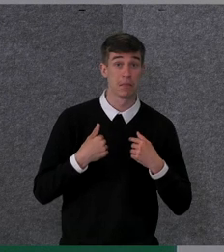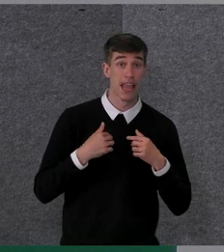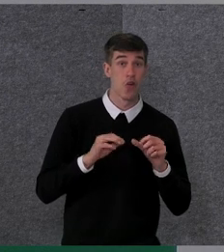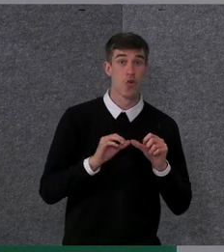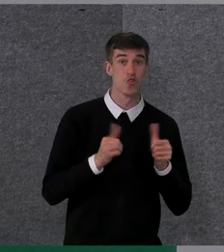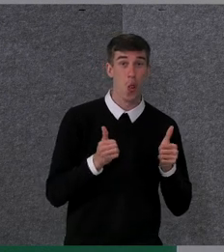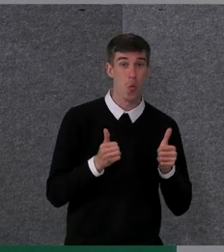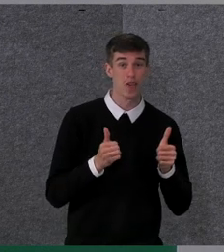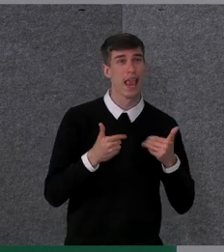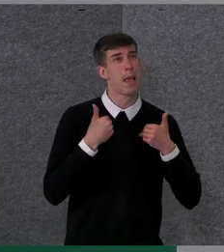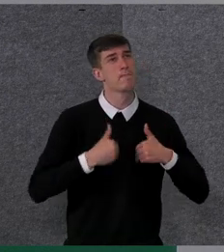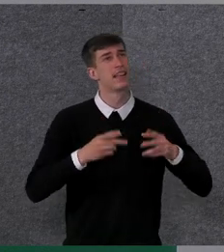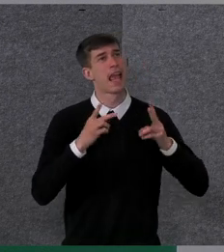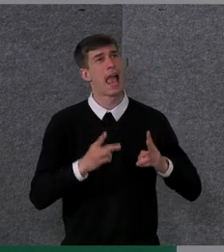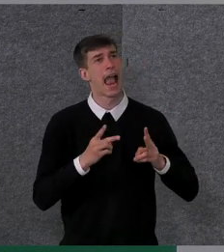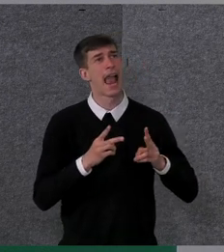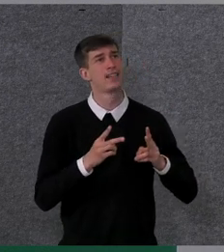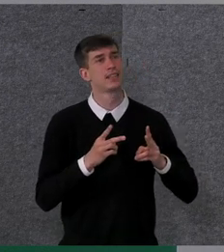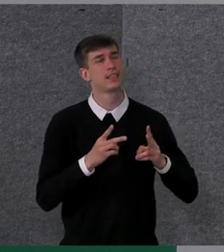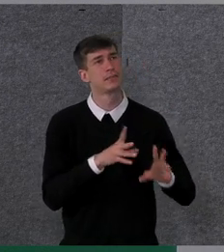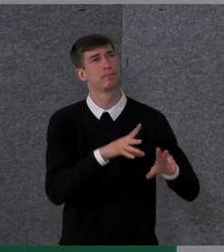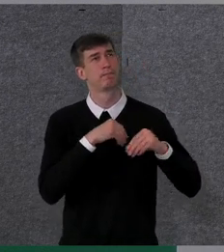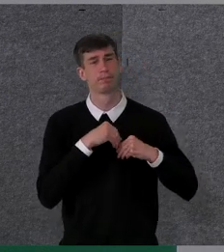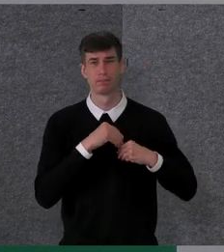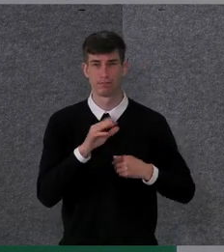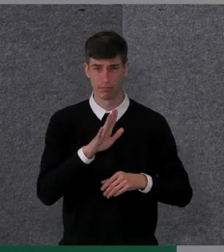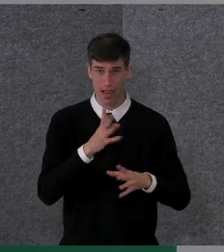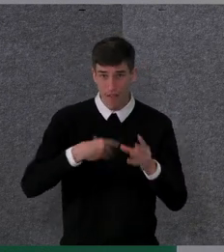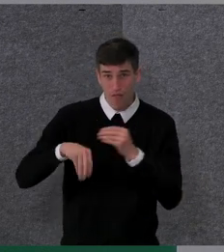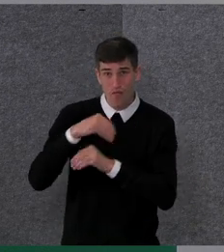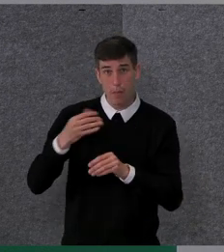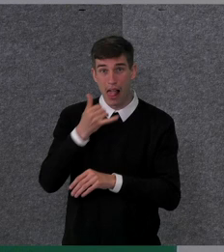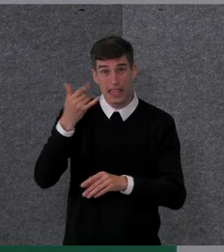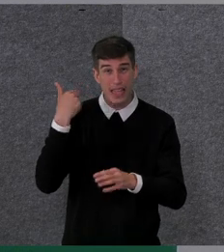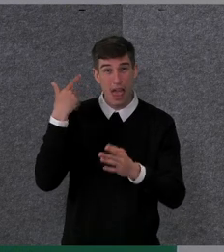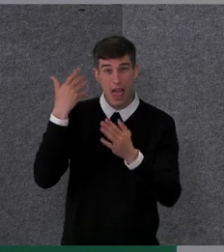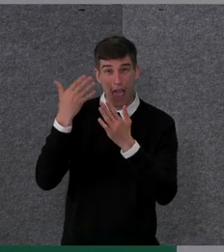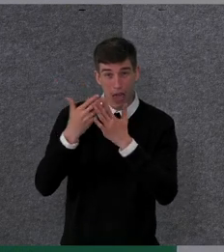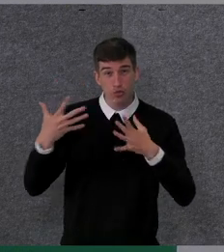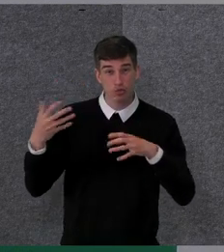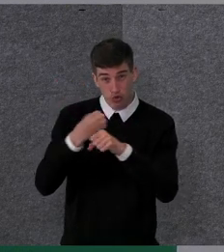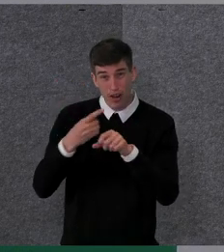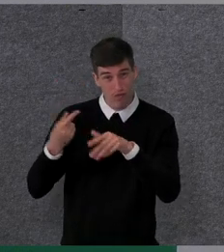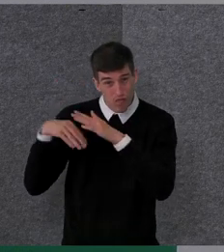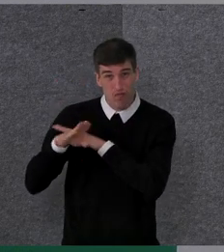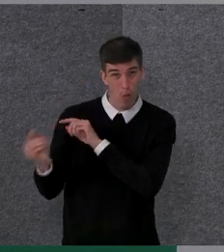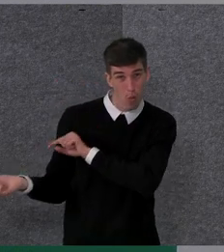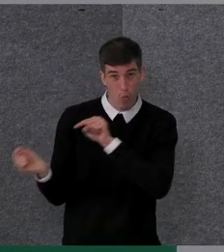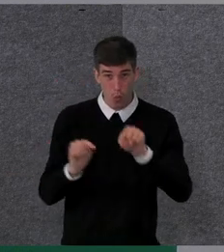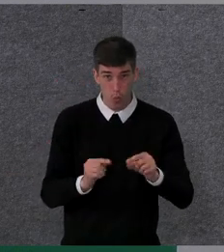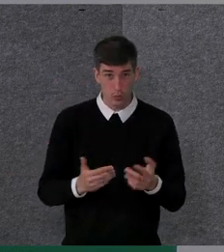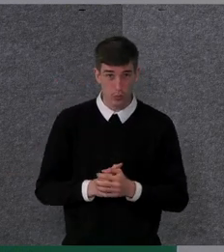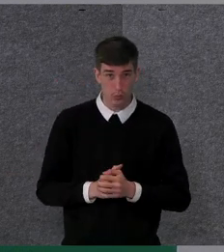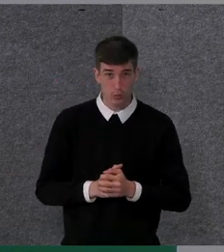grundlegende Menschenrechte genießen darf. Habe ich Glück gehabt, weil meine Familie und ich es vor Jahren von Afghanistan nach Deutschland geschafft haben? Haben